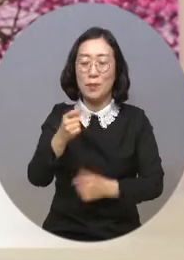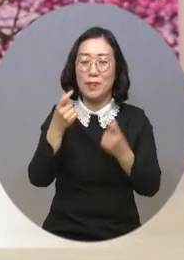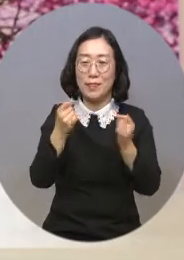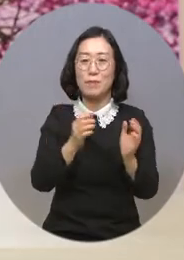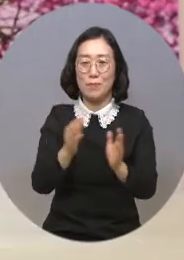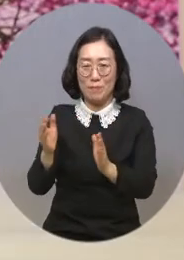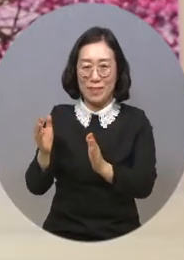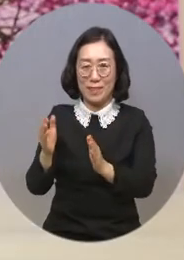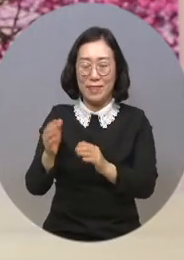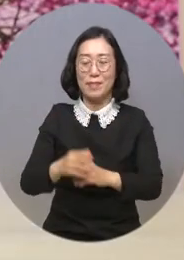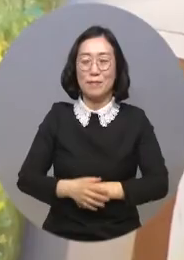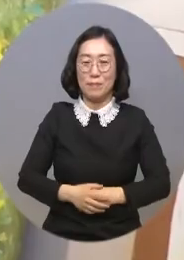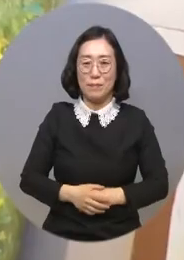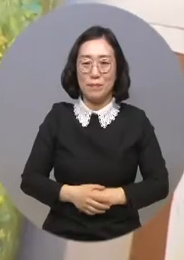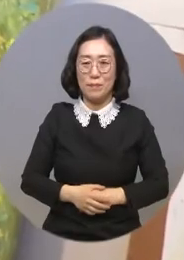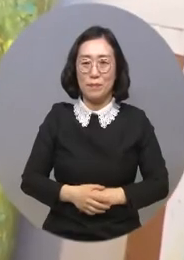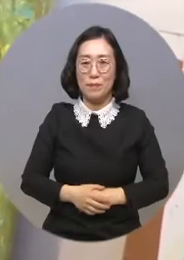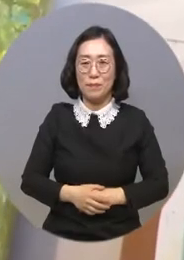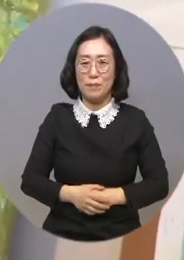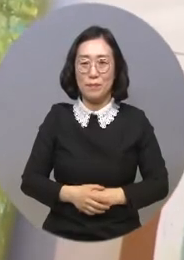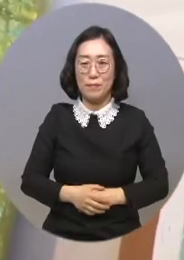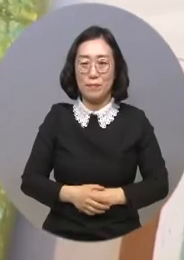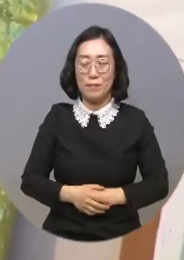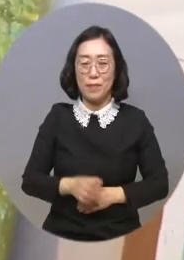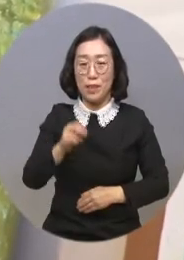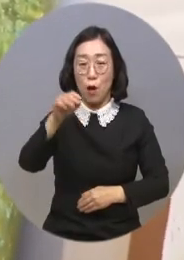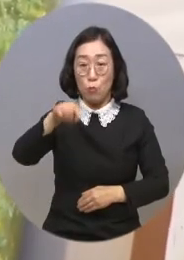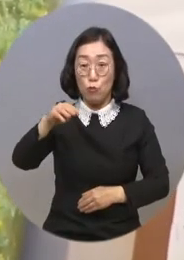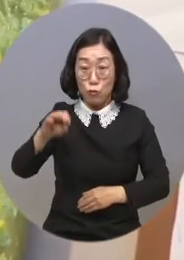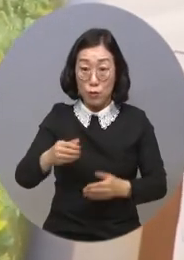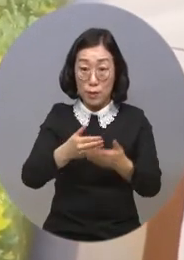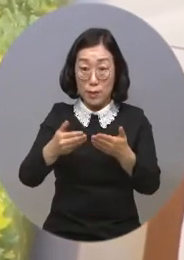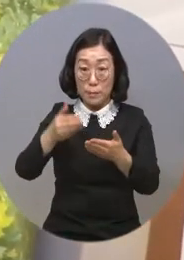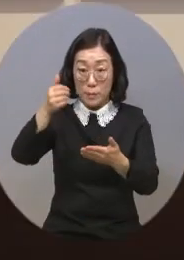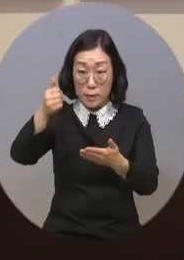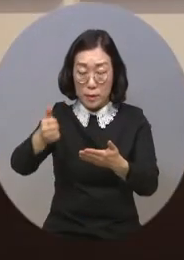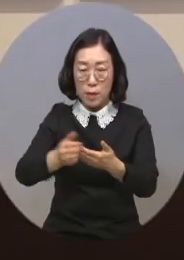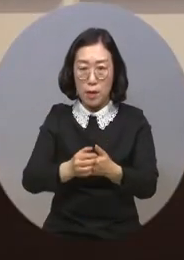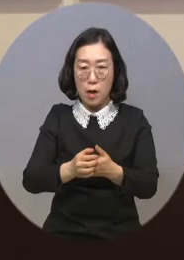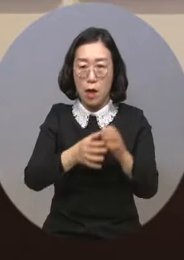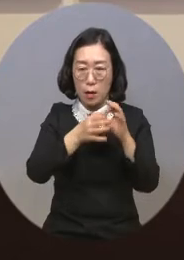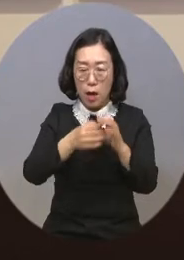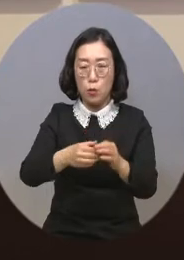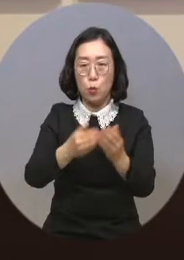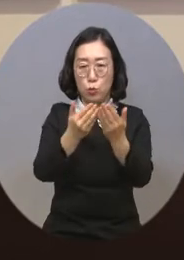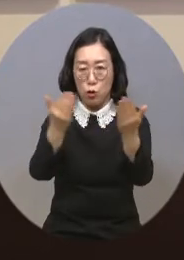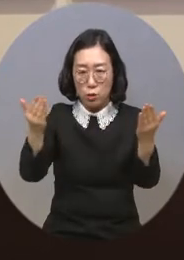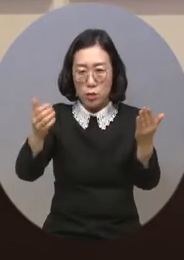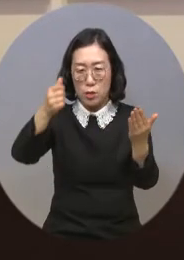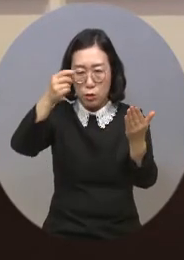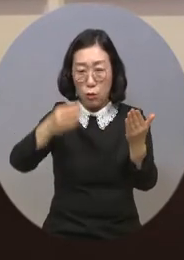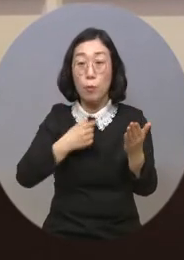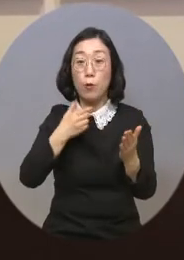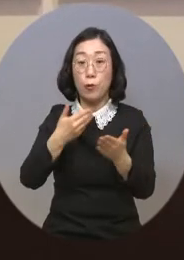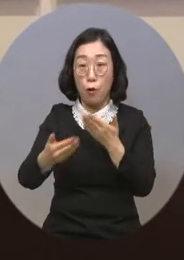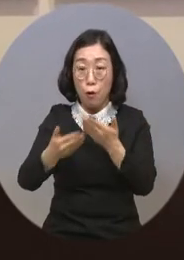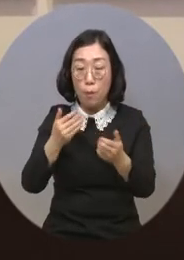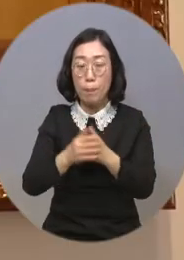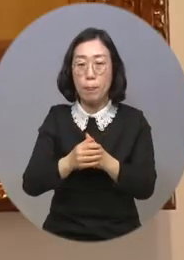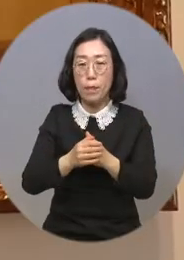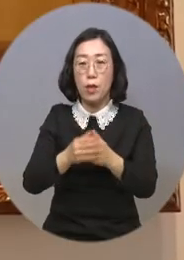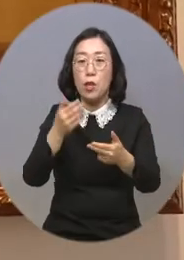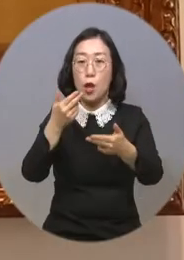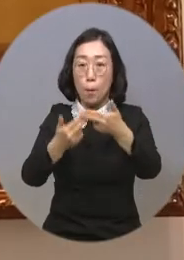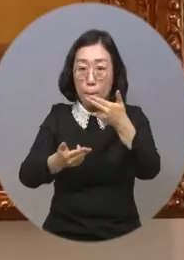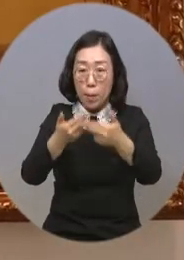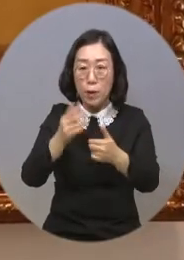준비를 하게 됐어요. 여무웅 작가는 다수 전시 등 활발한 작품 활동을 했으며 현재는